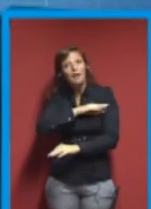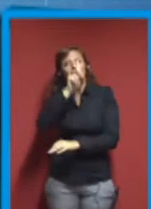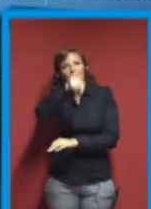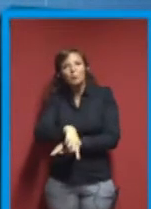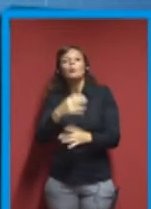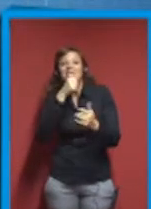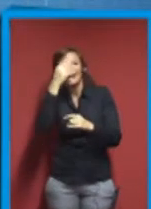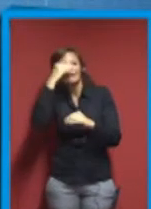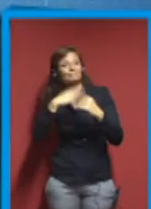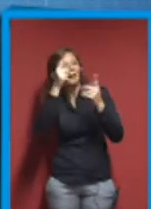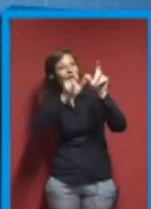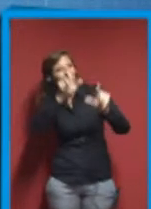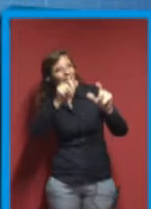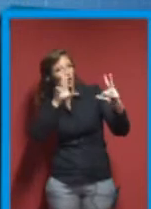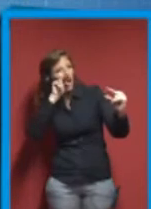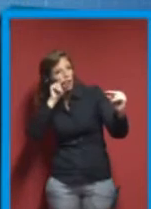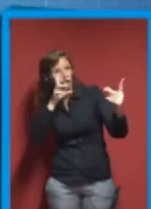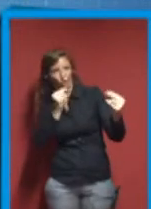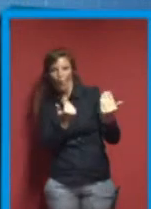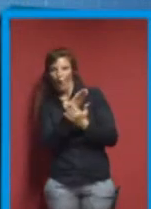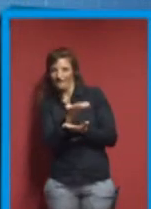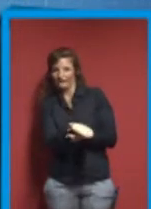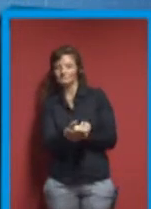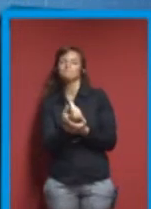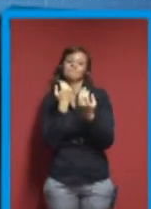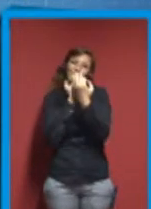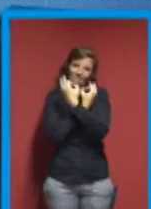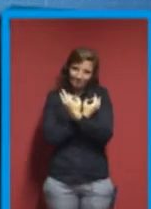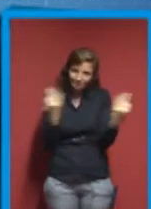conoscere altre persone. Bene,